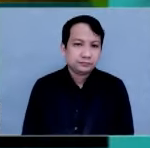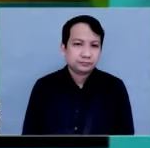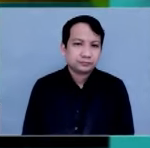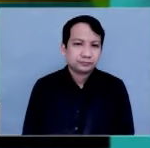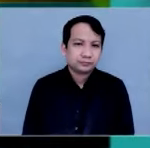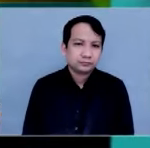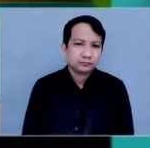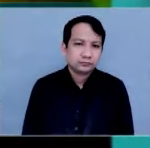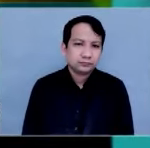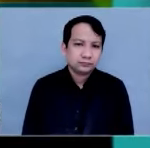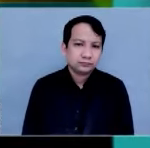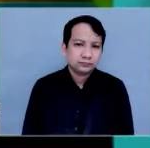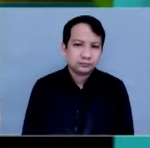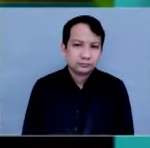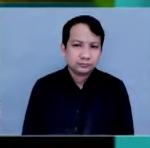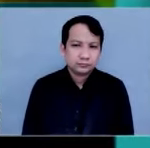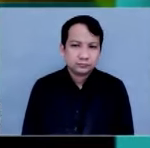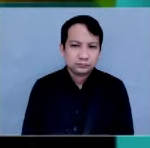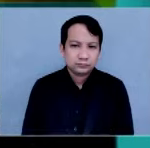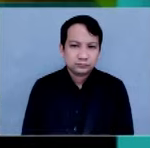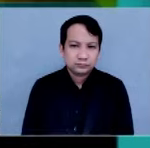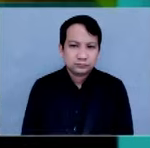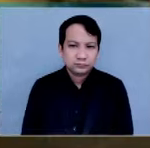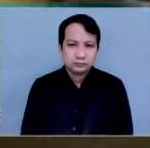Because he was in the hope na